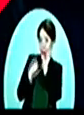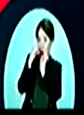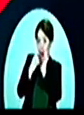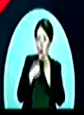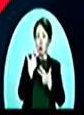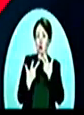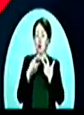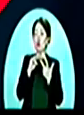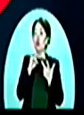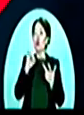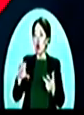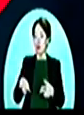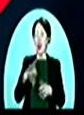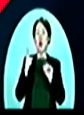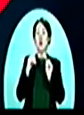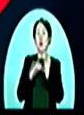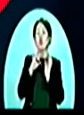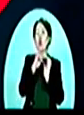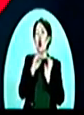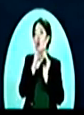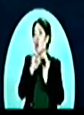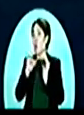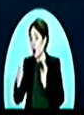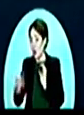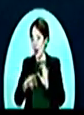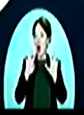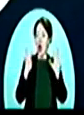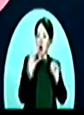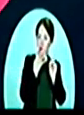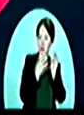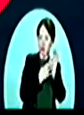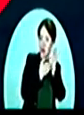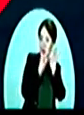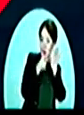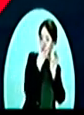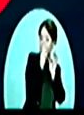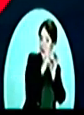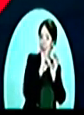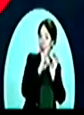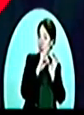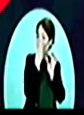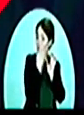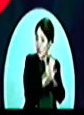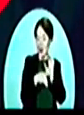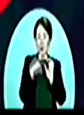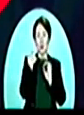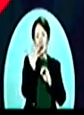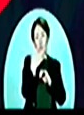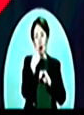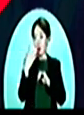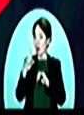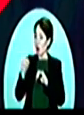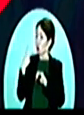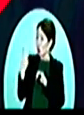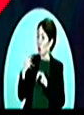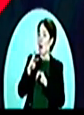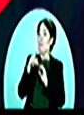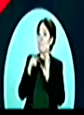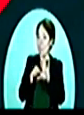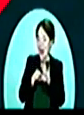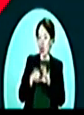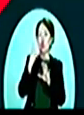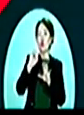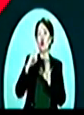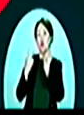мянган тонн ноос, 11 мянган тонн ноолүр, 17.4 сая ширхэг арьс шир, 515.2 мянган тонн